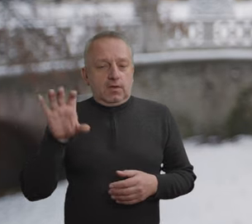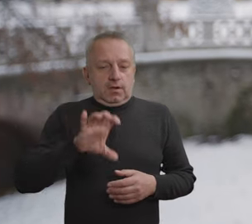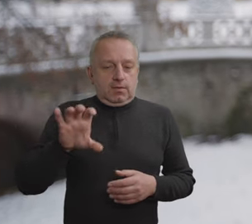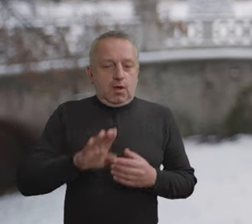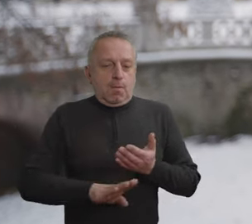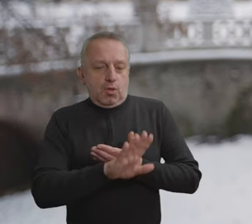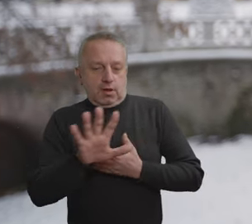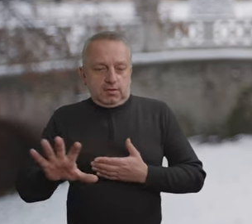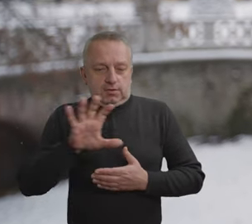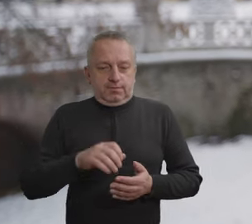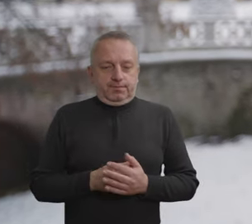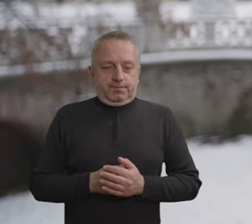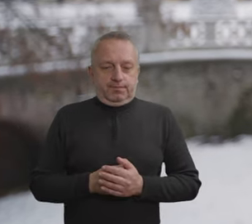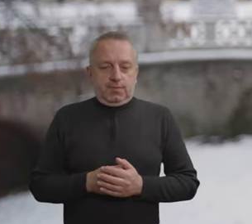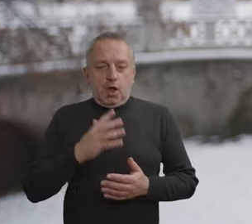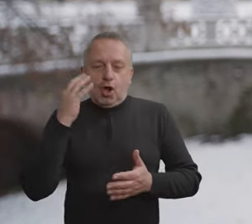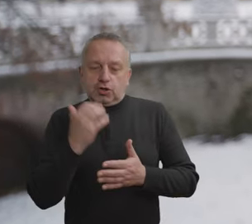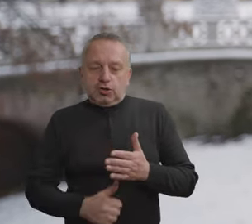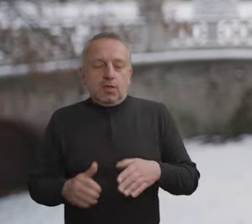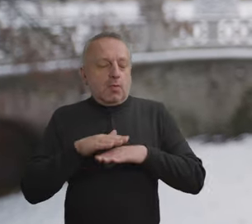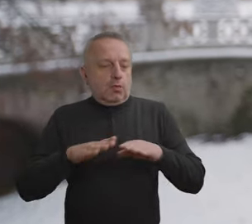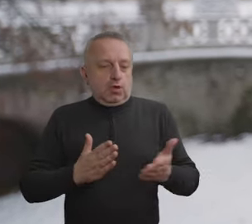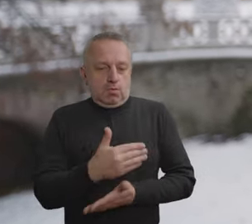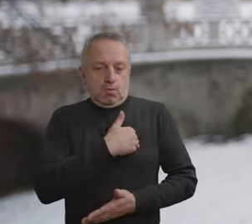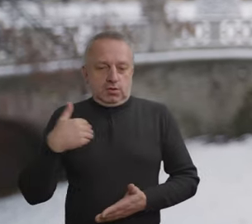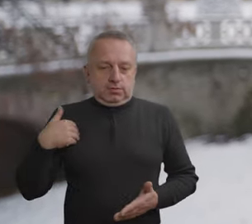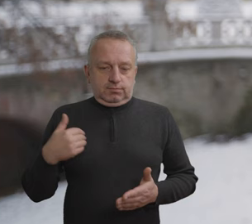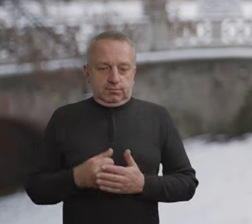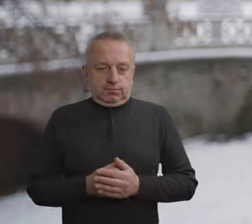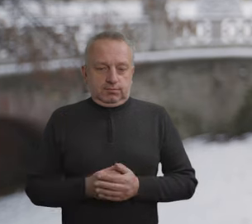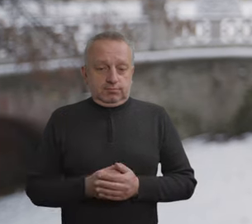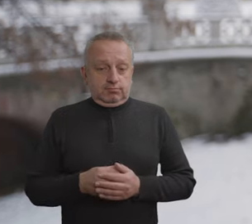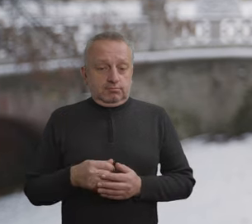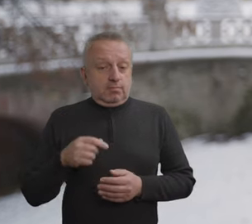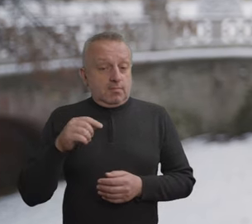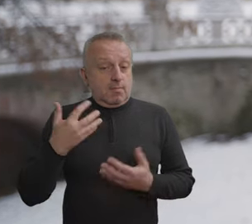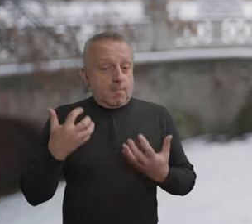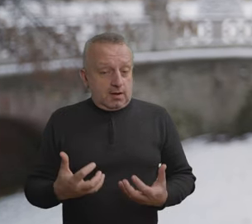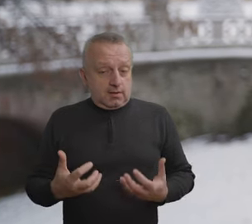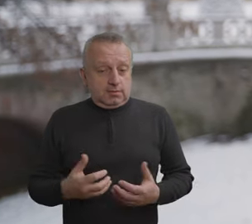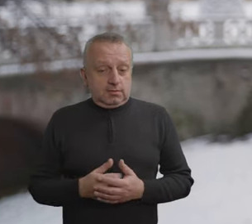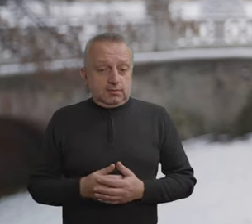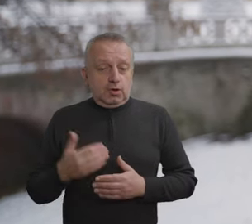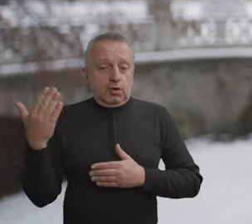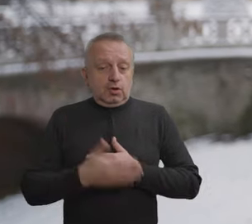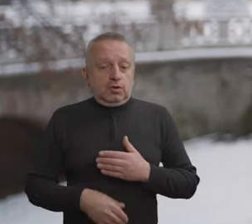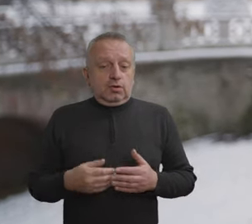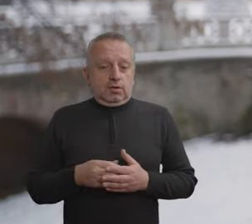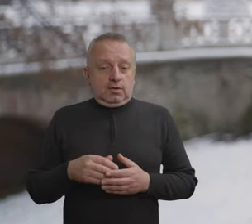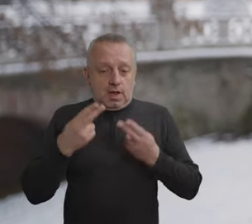lokalnej historii Podkarpacia w kontekście odzyskania przez Polskę niepodległości. Jednocześnie pragnę